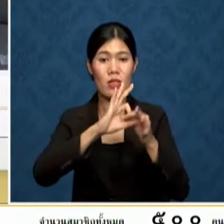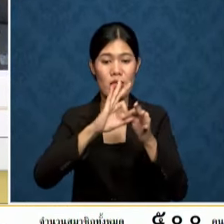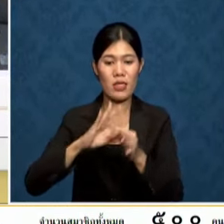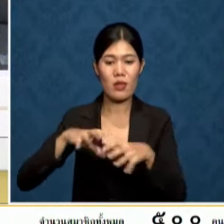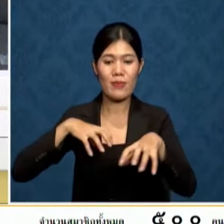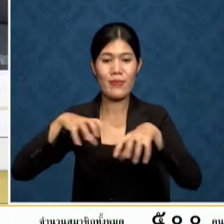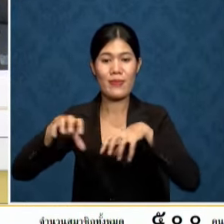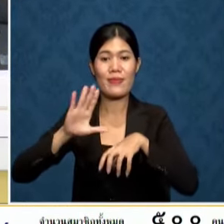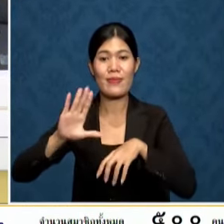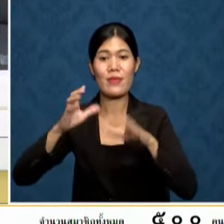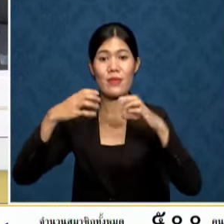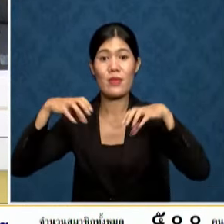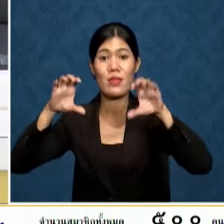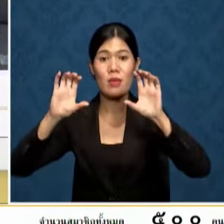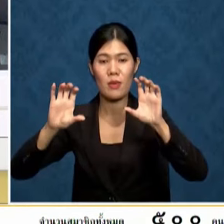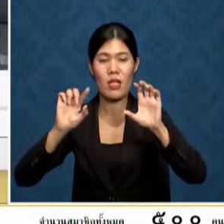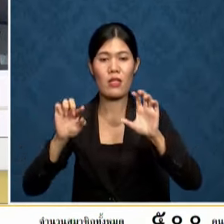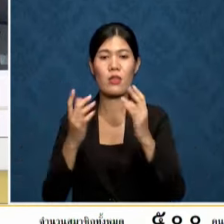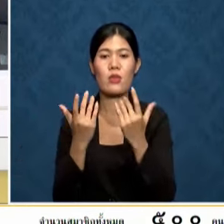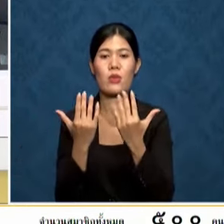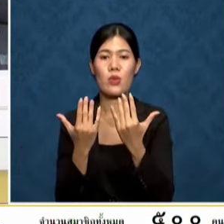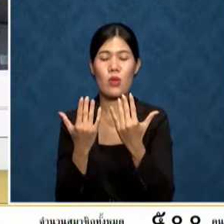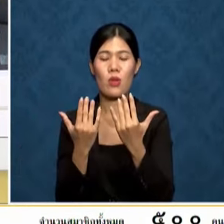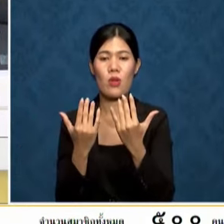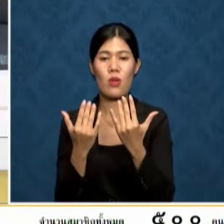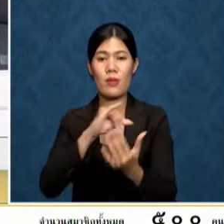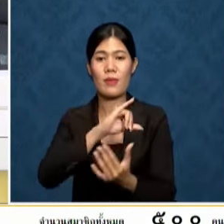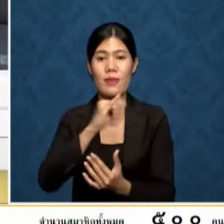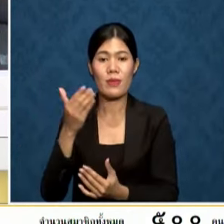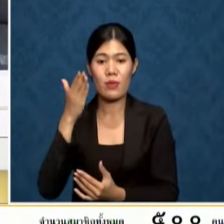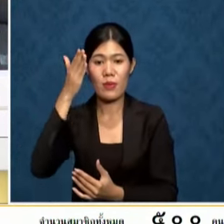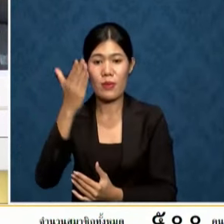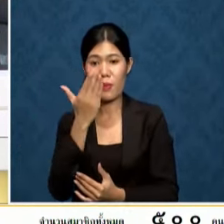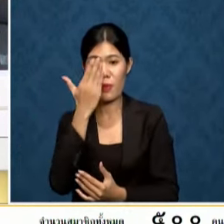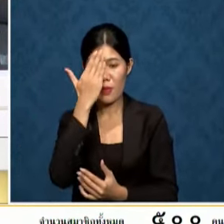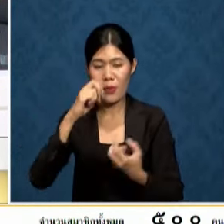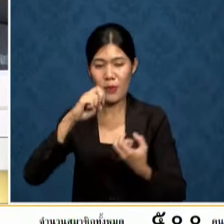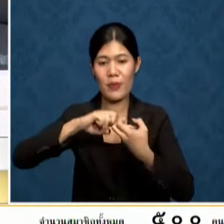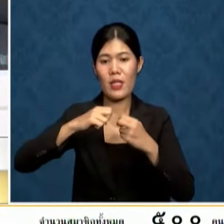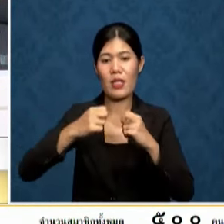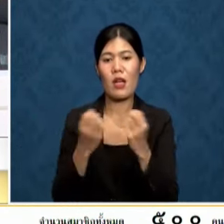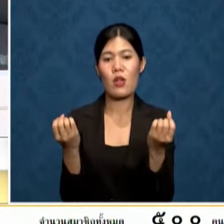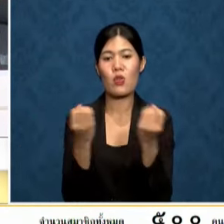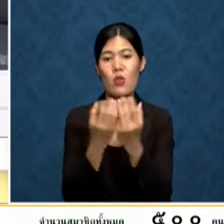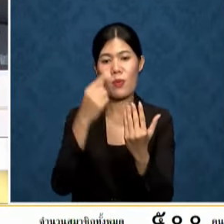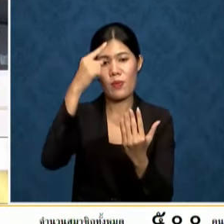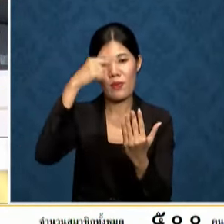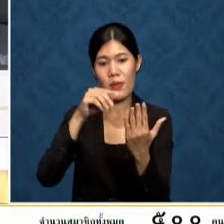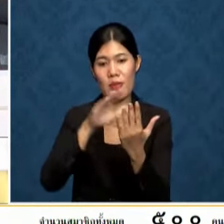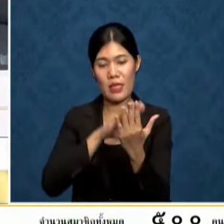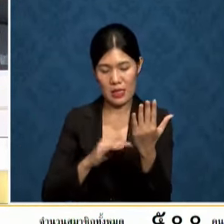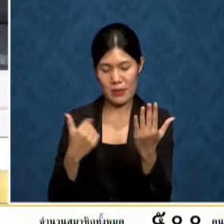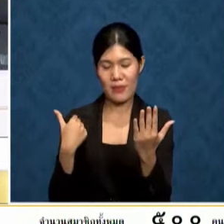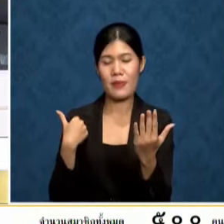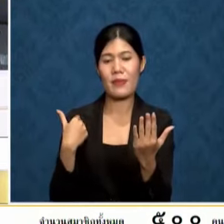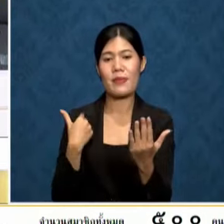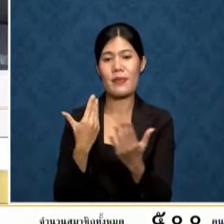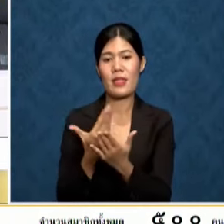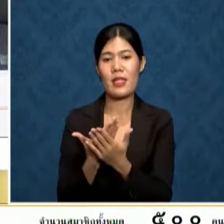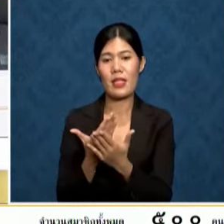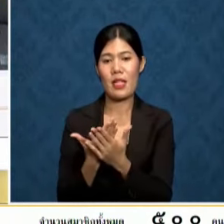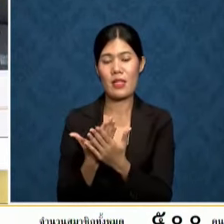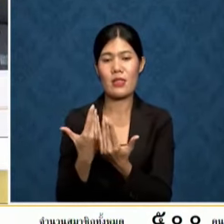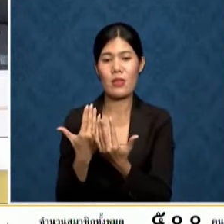ภาครัฐที่จะสามารถรองรับไม่ว่าจะเกิดวิกฤตการในลักษณะใดก็ได้เรายังสามารถเดินหน้า